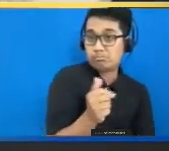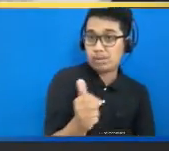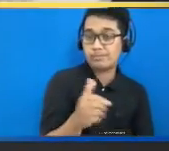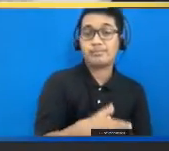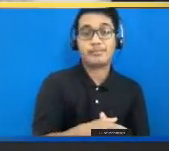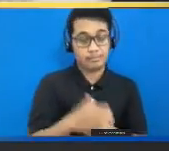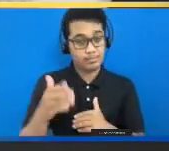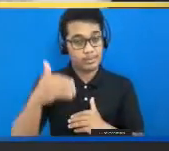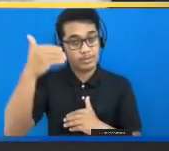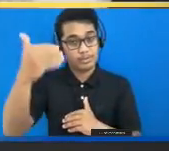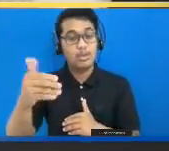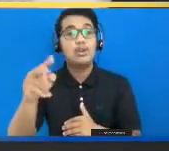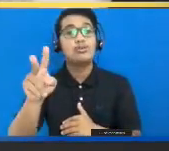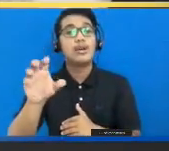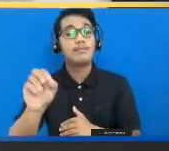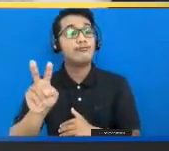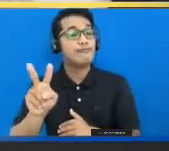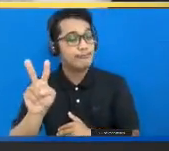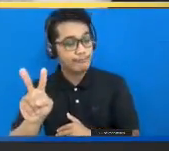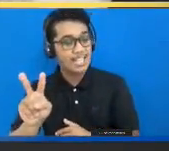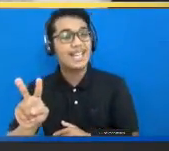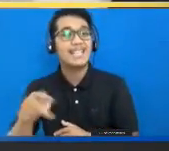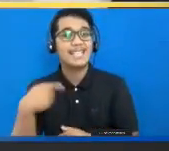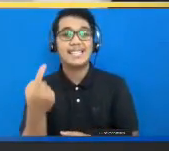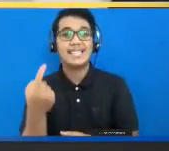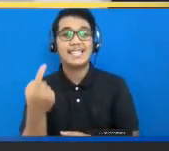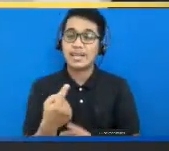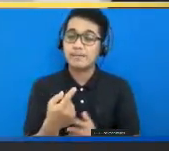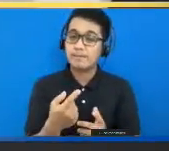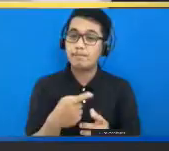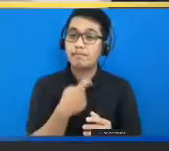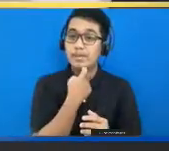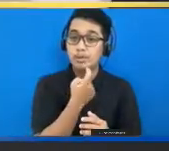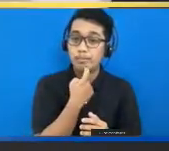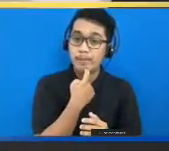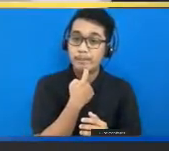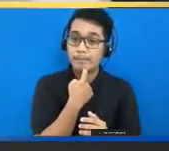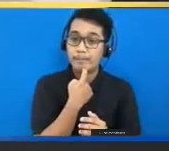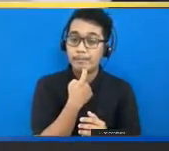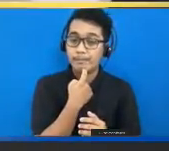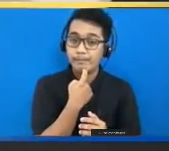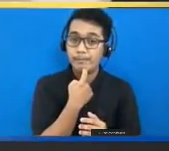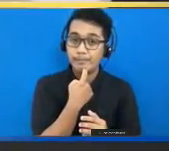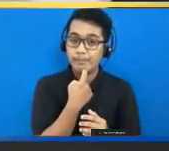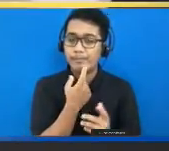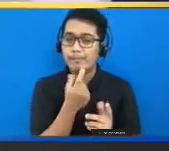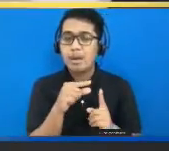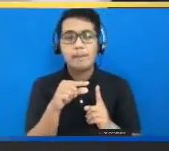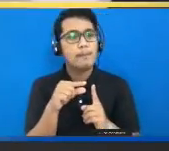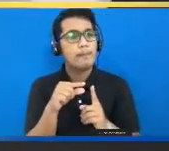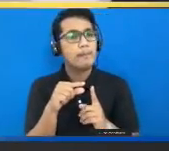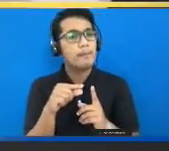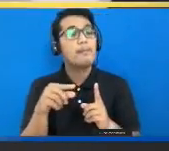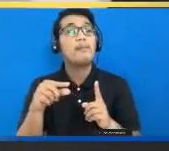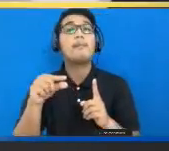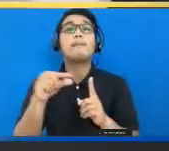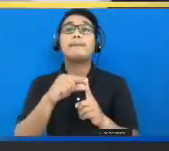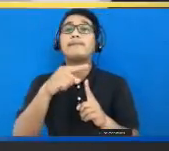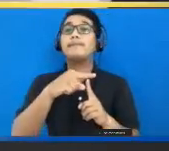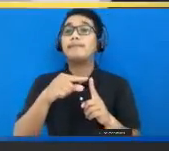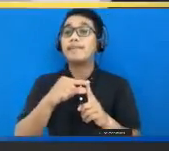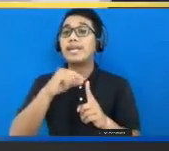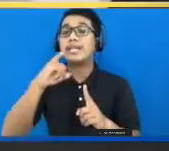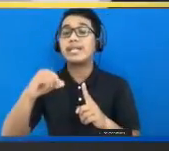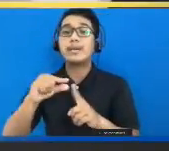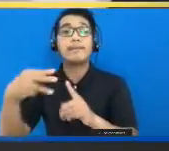kemudian di Tahun 2022 kita mencoba kalau kaitanya dengan PCP misalnya ya PTPN itu kan